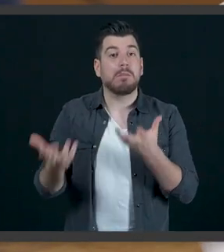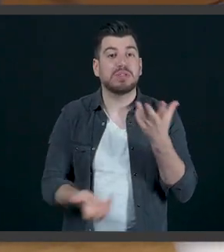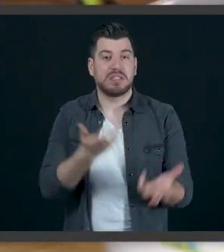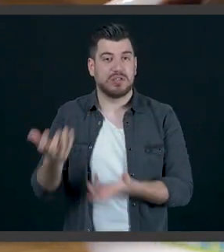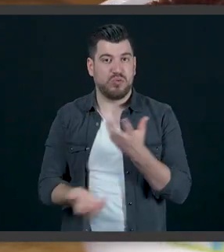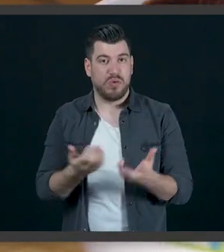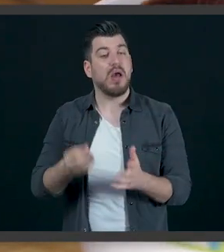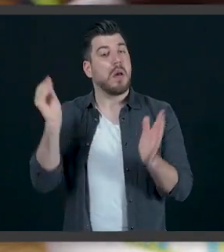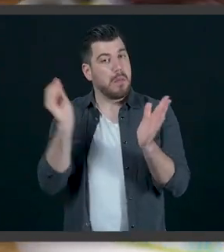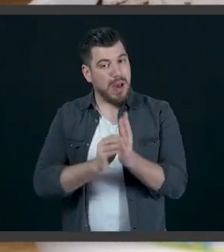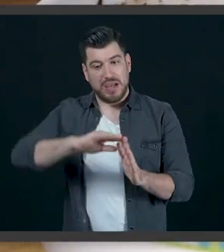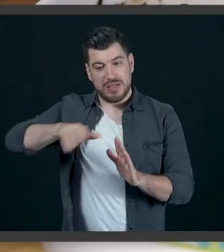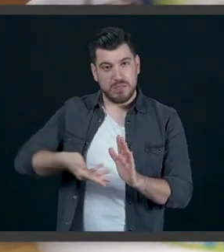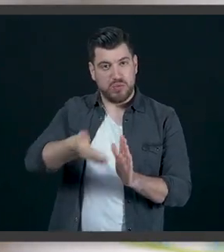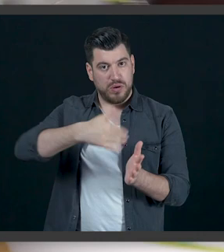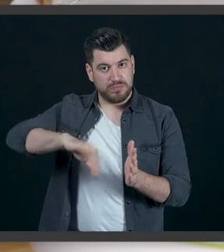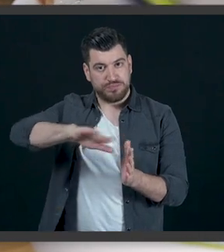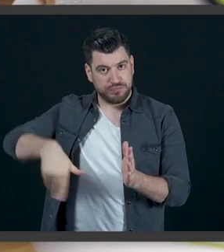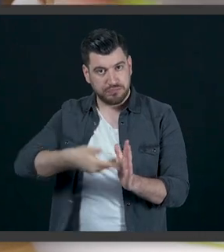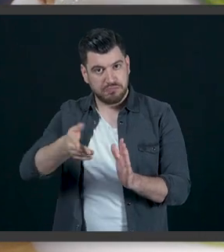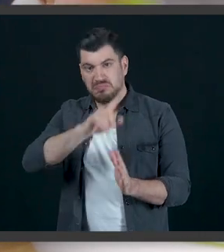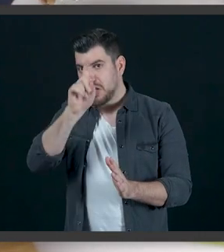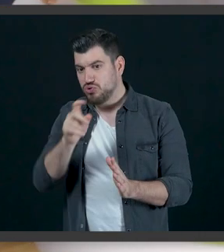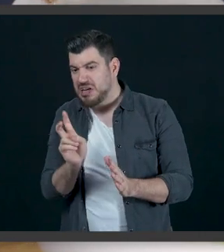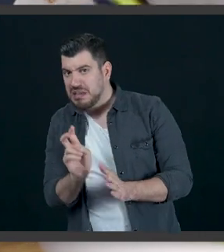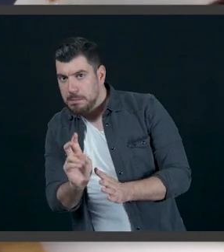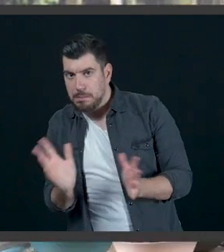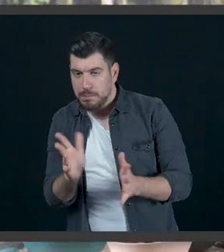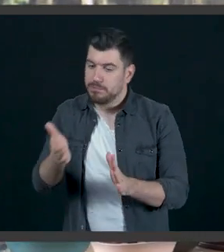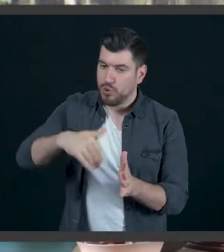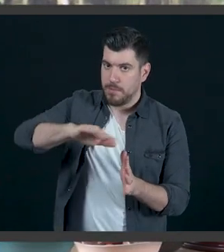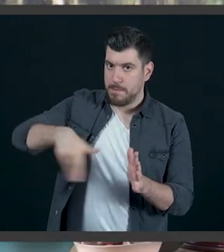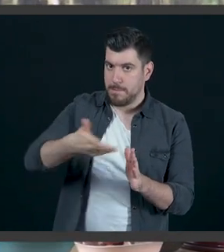ξαναπάρω πίσω τη σπάτουλα, να ανακατέψω κάτω μήπως δεν έχουν ανακατευτεί κάποια σημεία καλά.